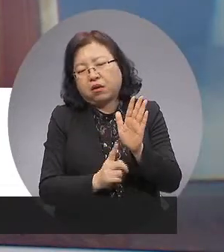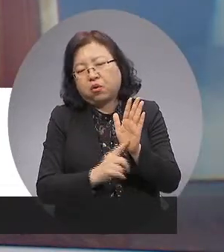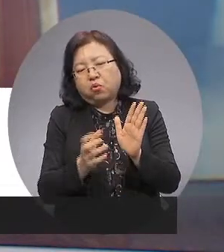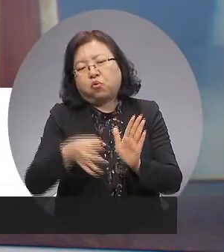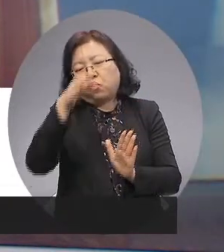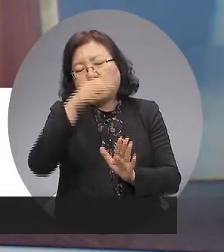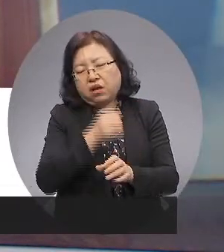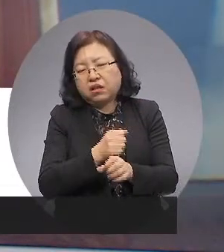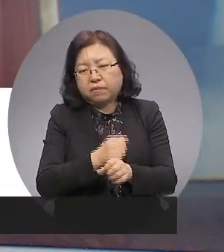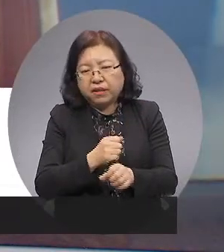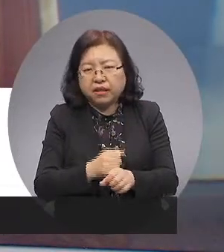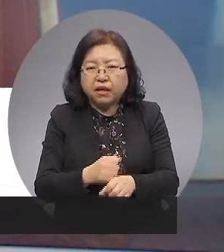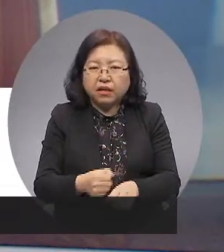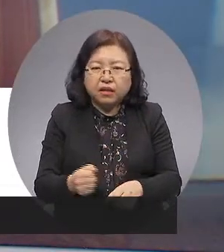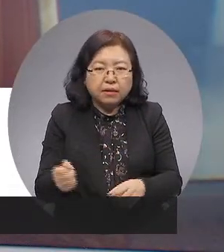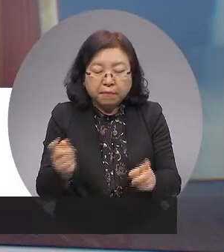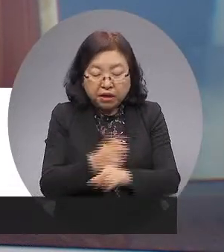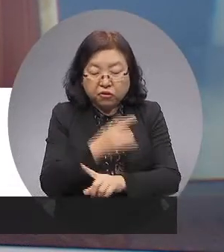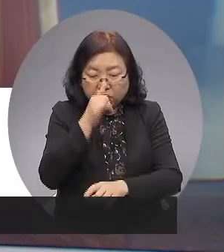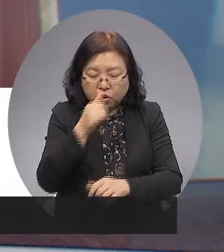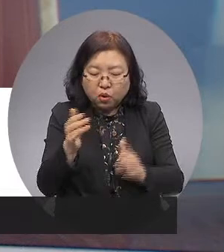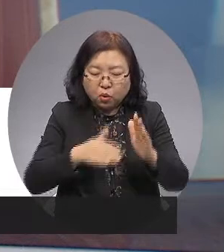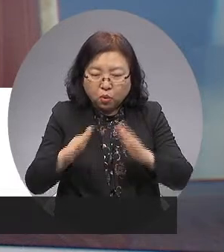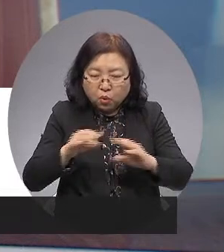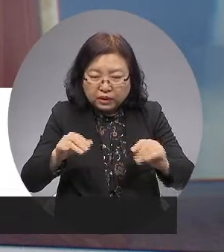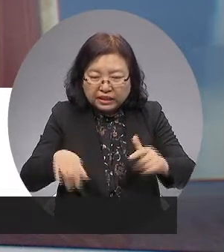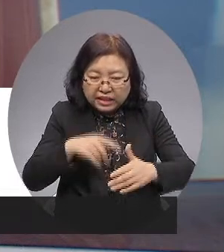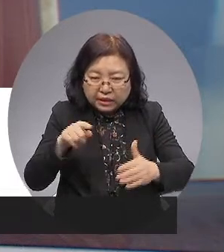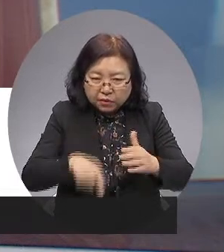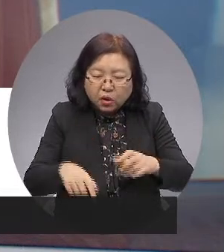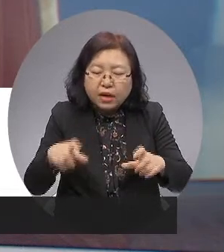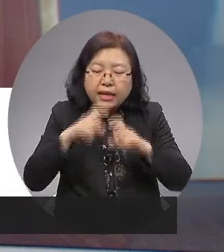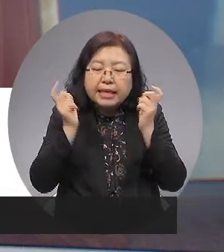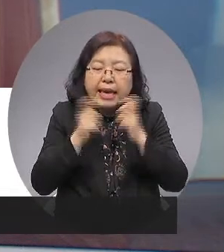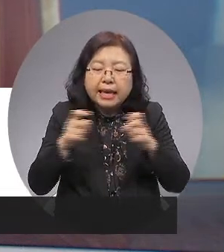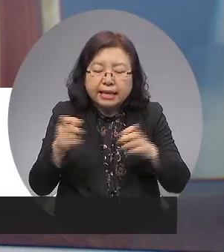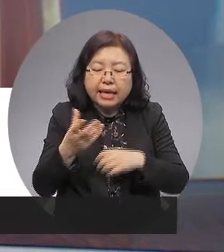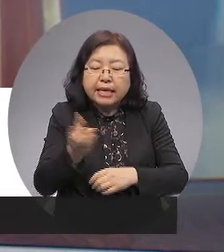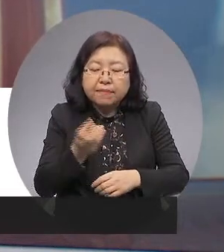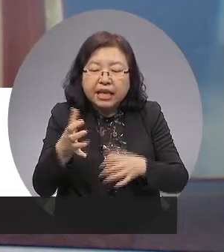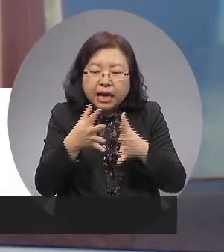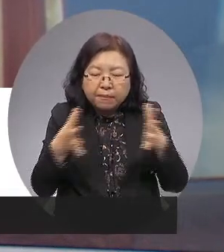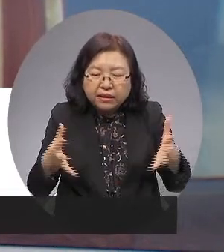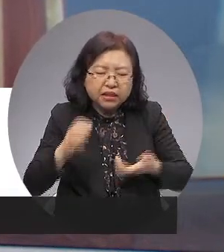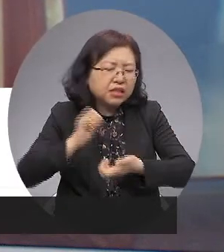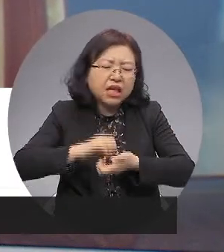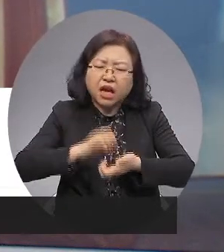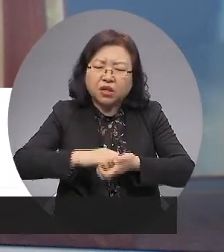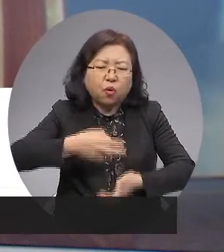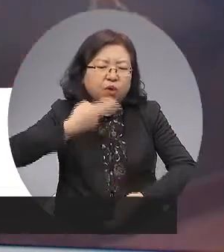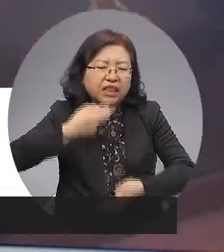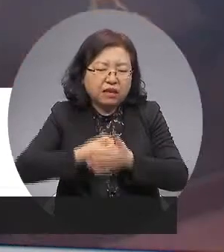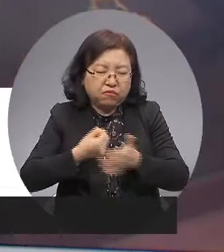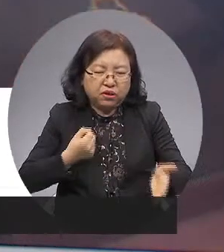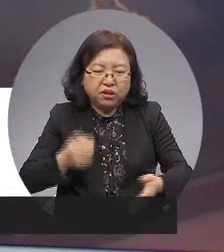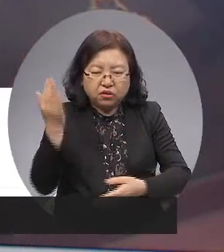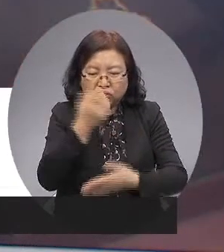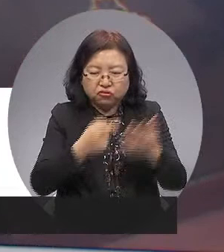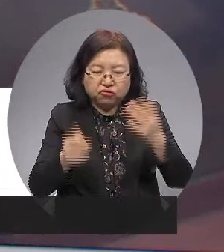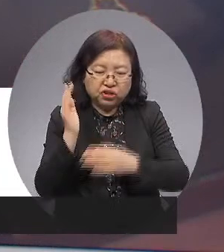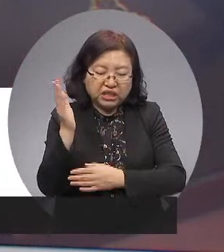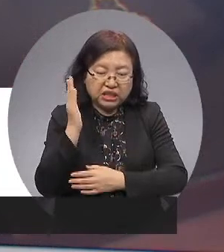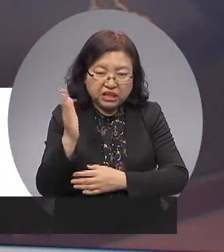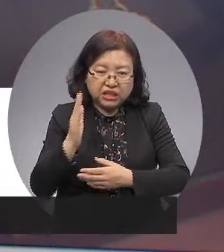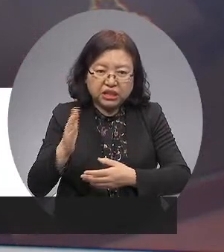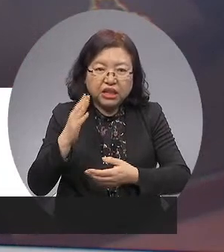적용되는 공공택시라도 민간 임대는 현행법상 어떤 제한도 없기 때문인데요. 청주시의회가